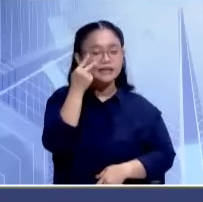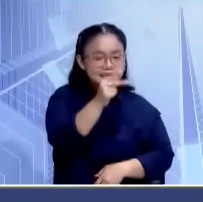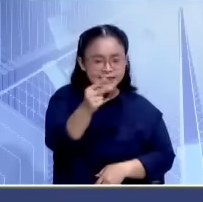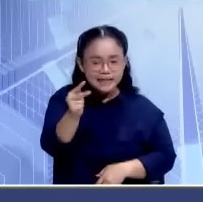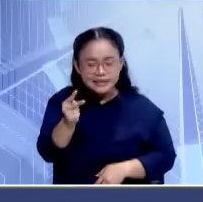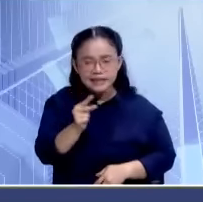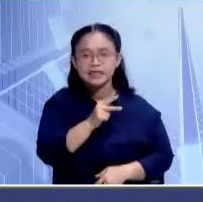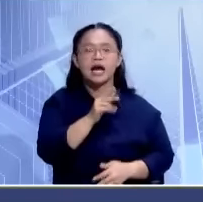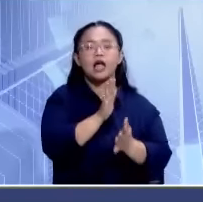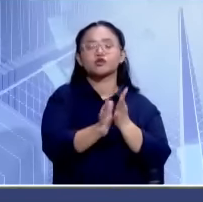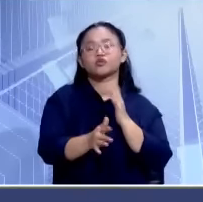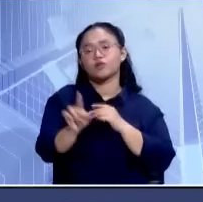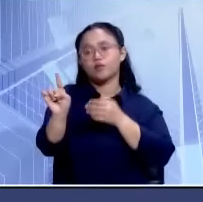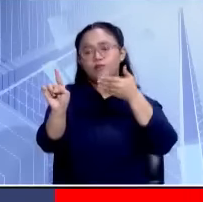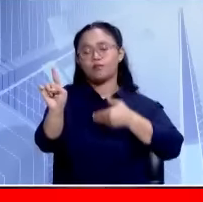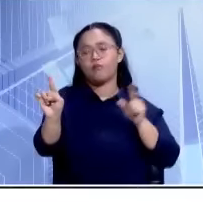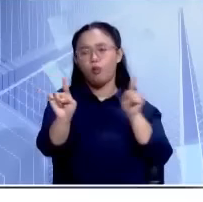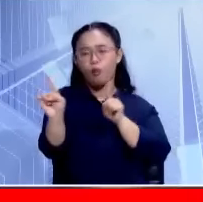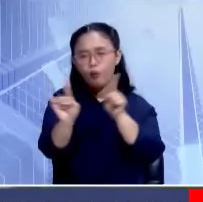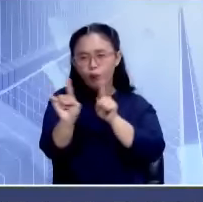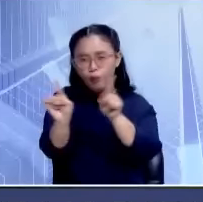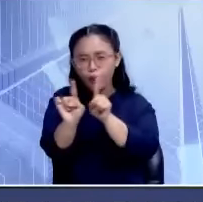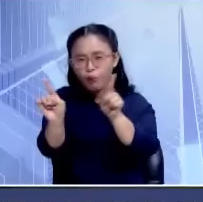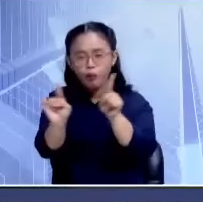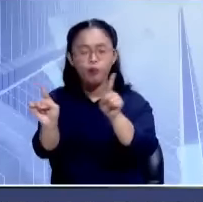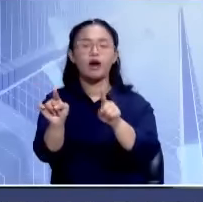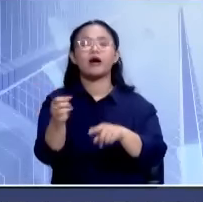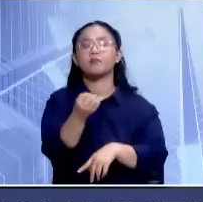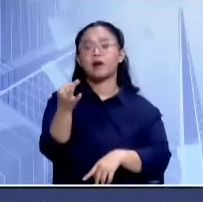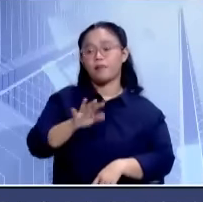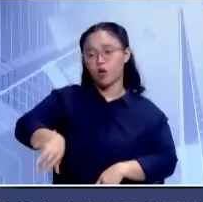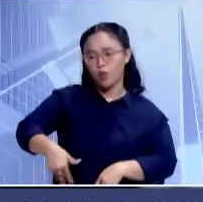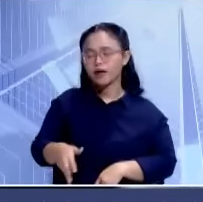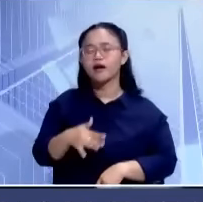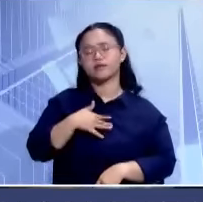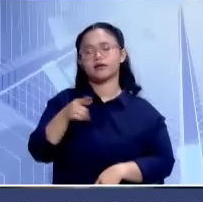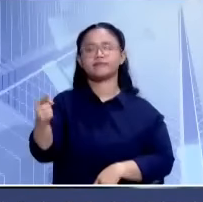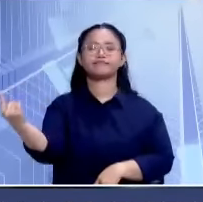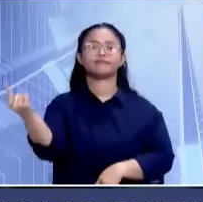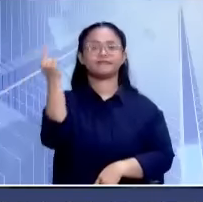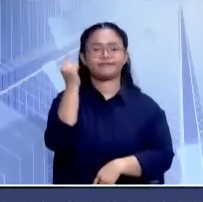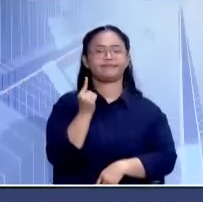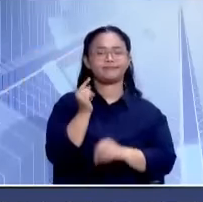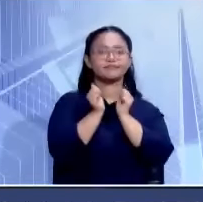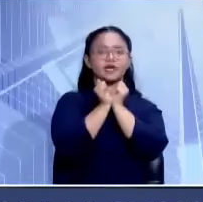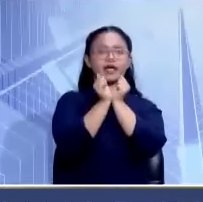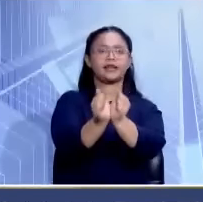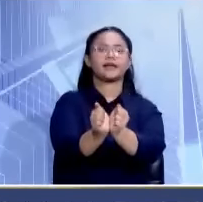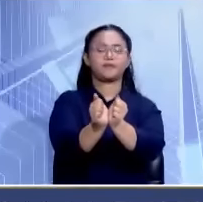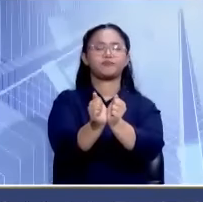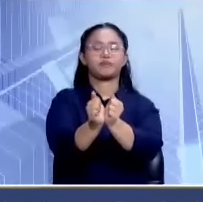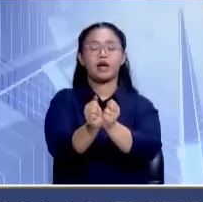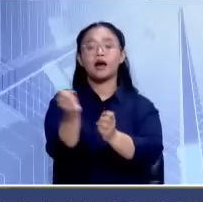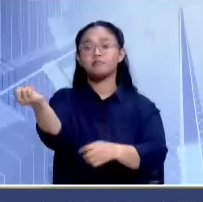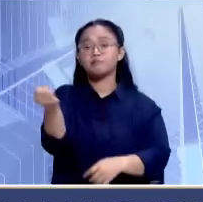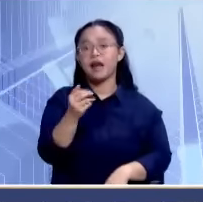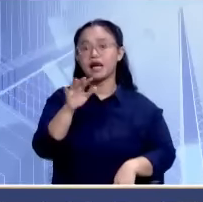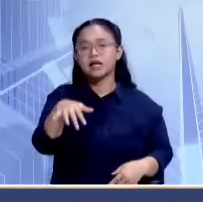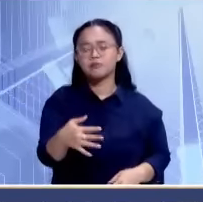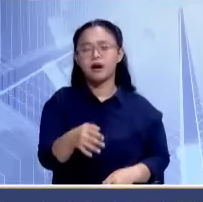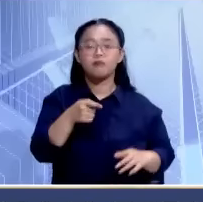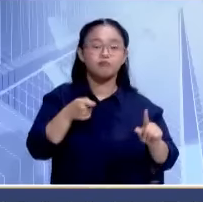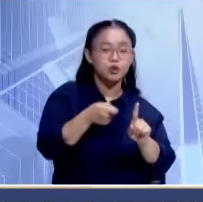Panakukang langsung mengejar pelaku. Setelah pendekatan ke pihak keluarga, pelaku akhirnya menyerahkan diri. Kepada polisi, pelaku